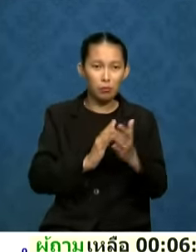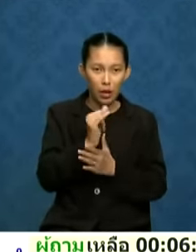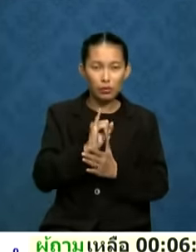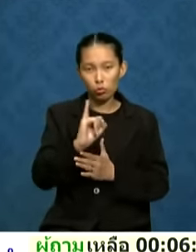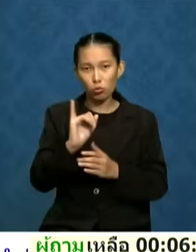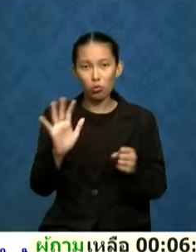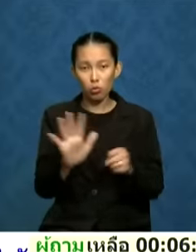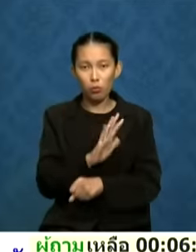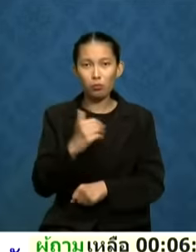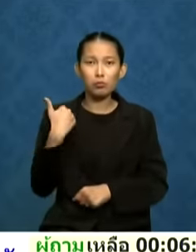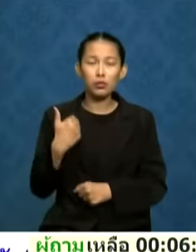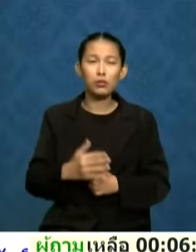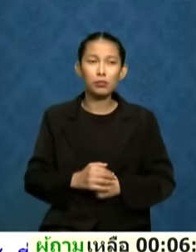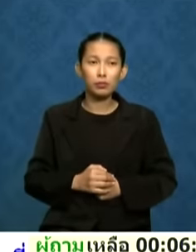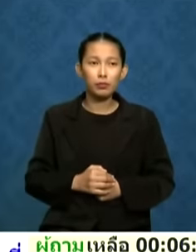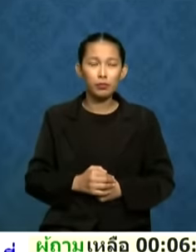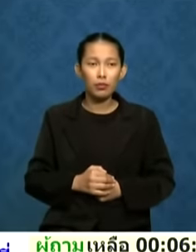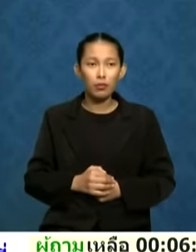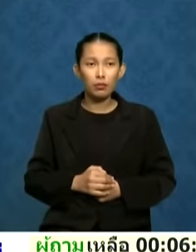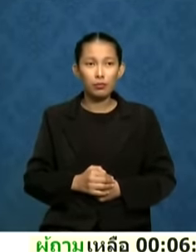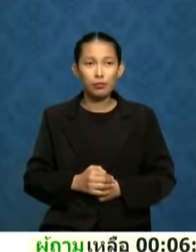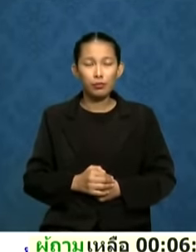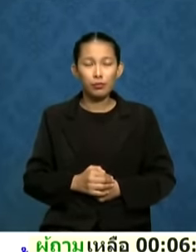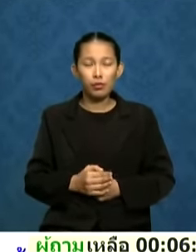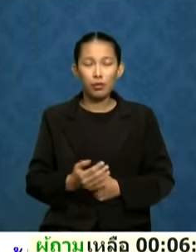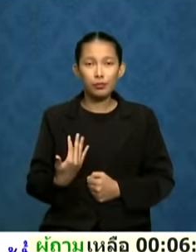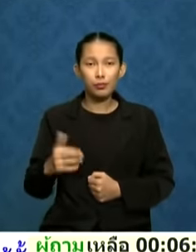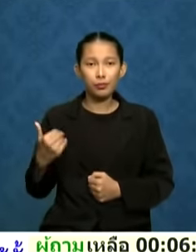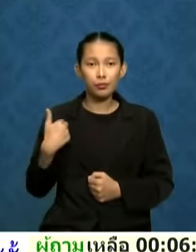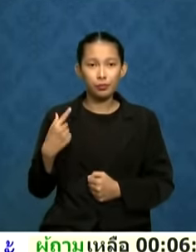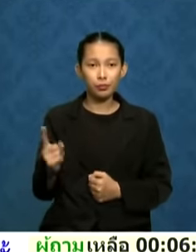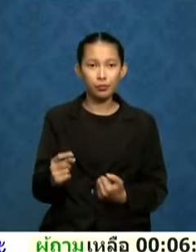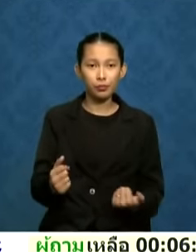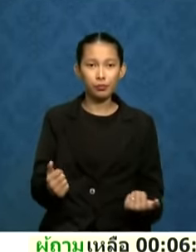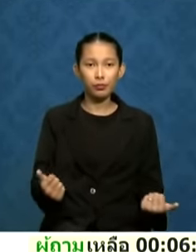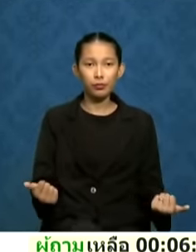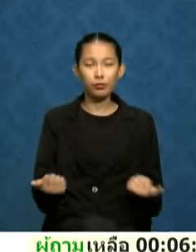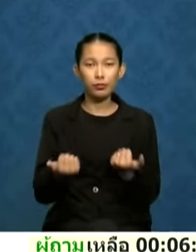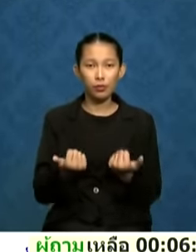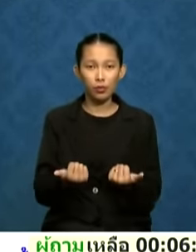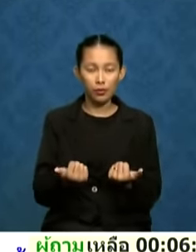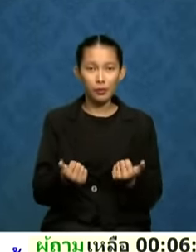มั Ludic Ryerme